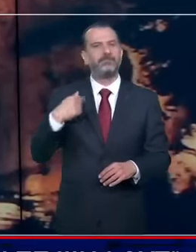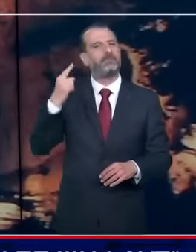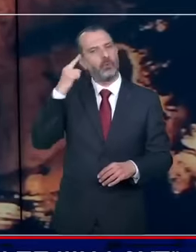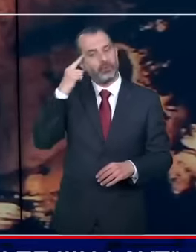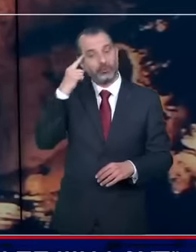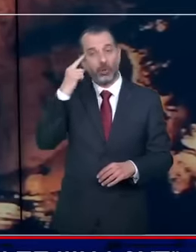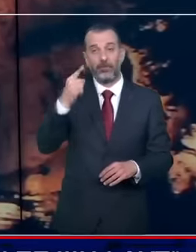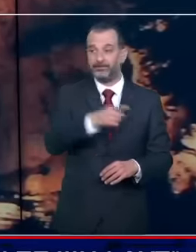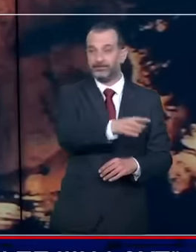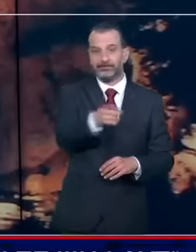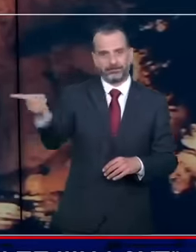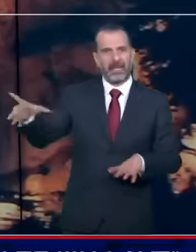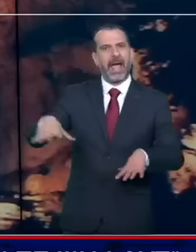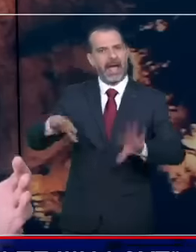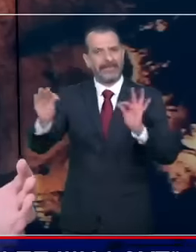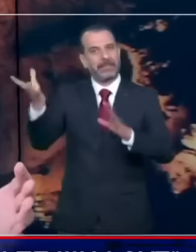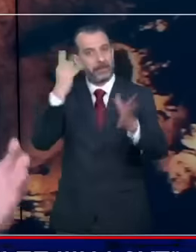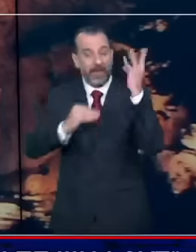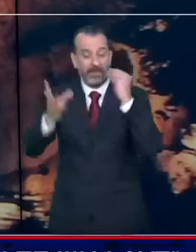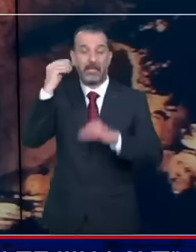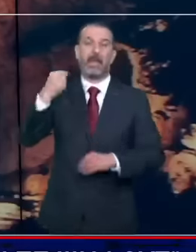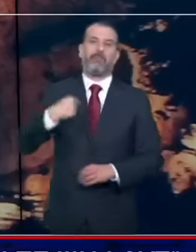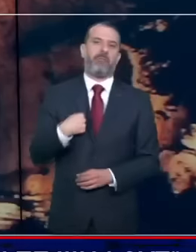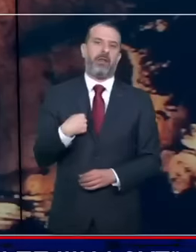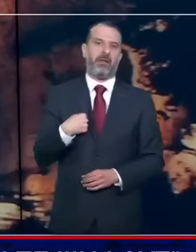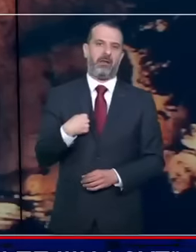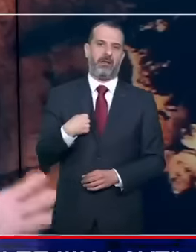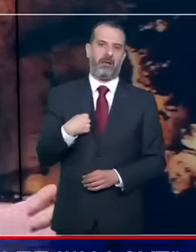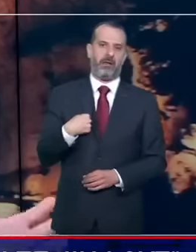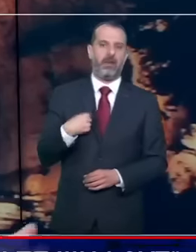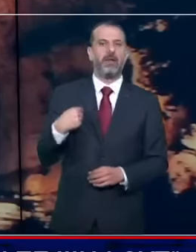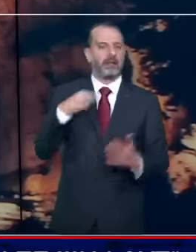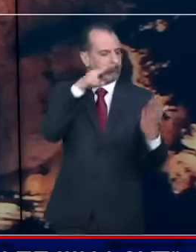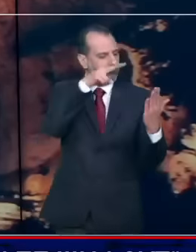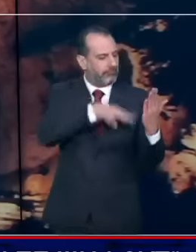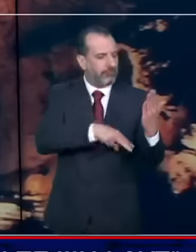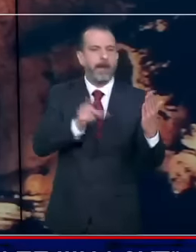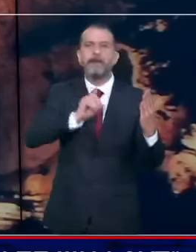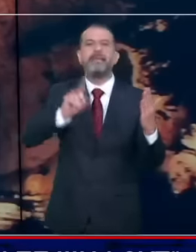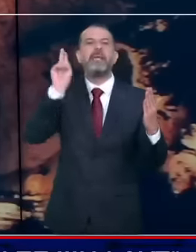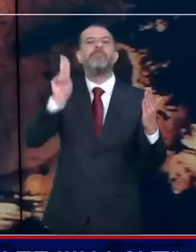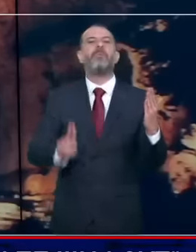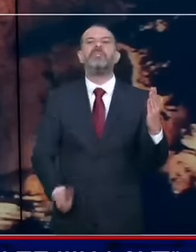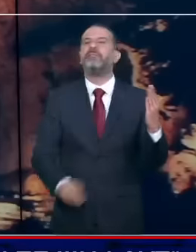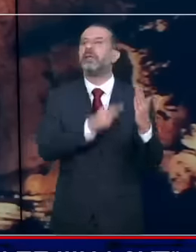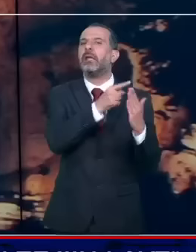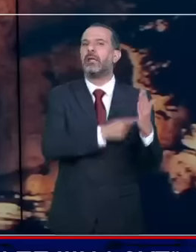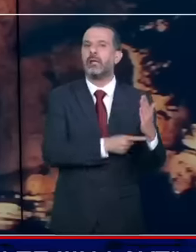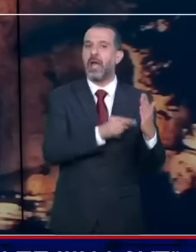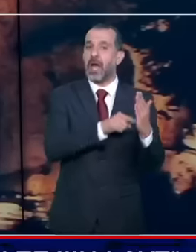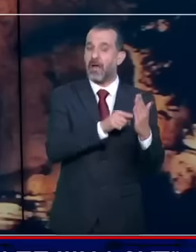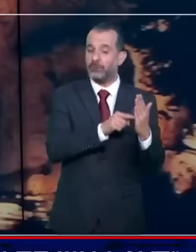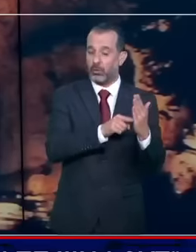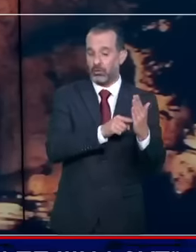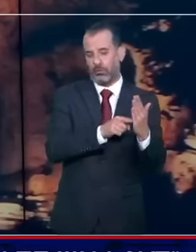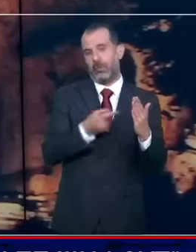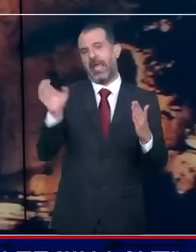με γνωρίζει, και θα έλεγα όσο γνωρίζει και το ευρωψηφοδέλτιό μας, το μόνο ευρωψηφοδέλτιο